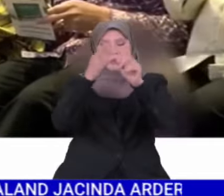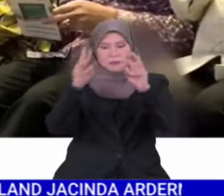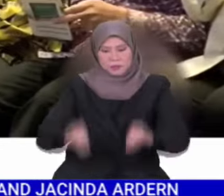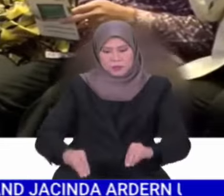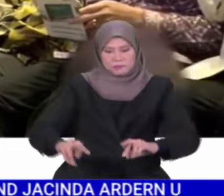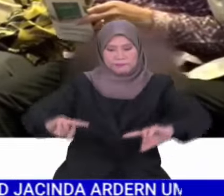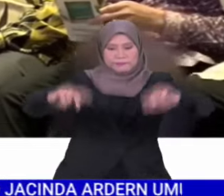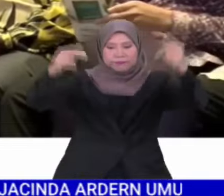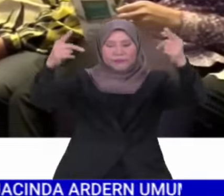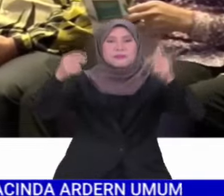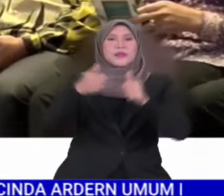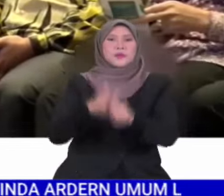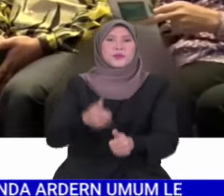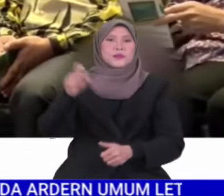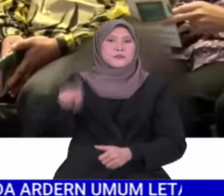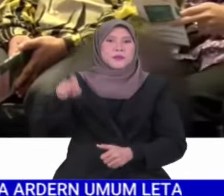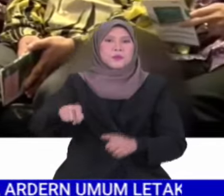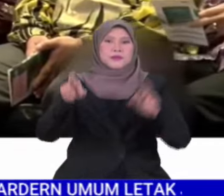keperluan rakyat.